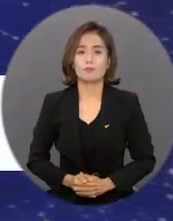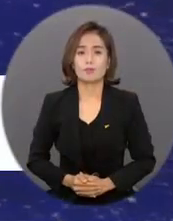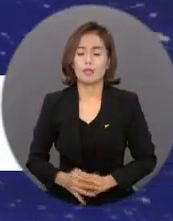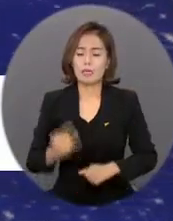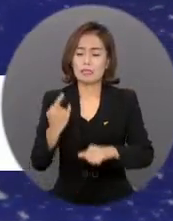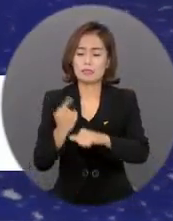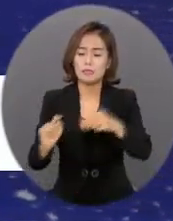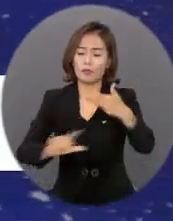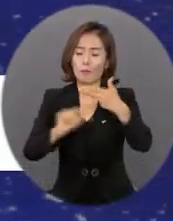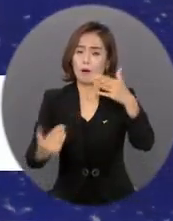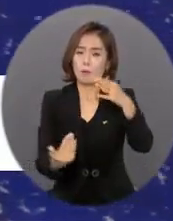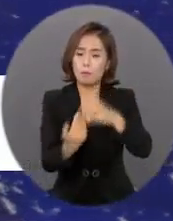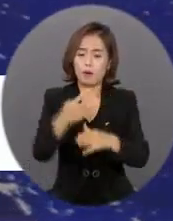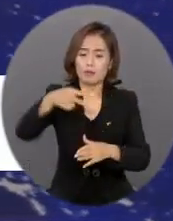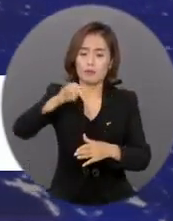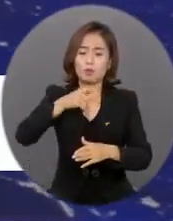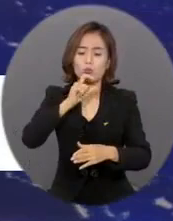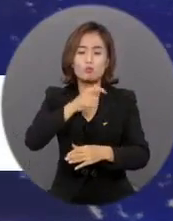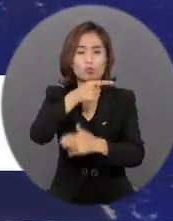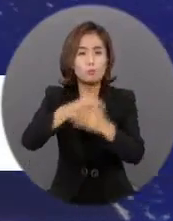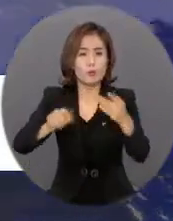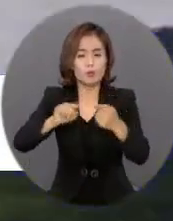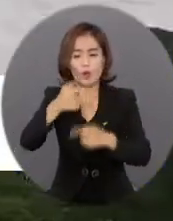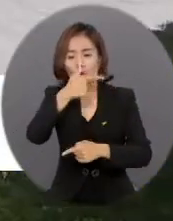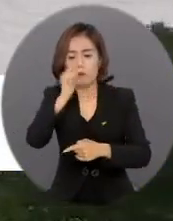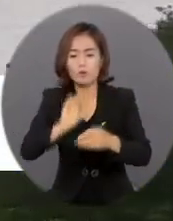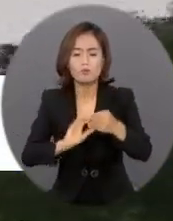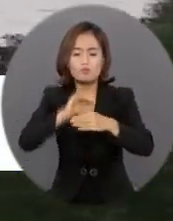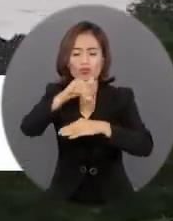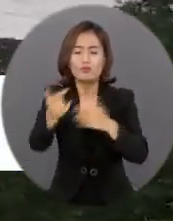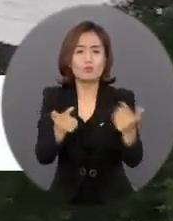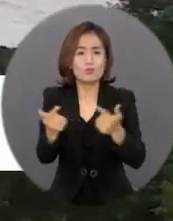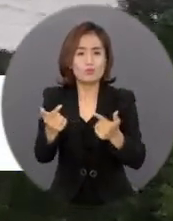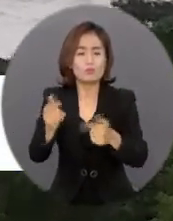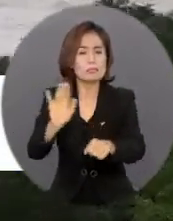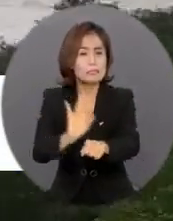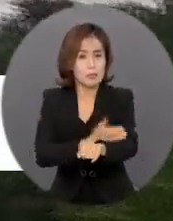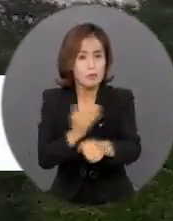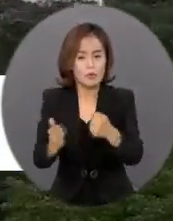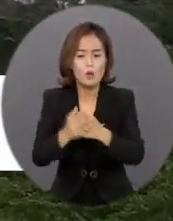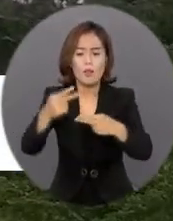지난해 8월 발생한 섬진강 수해는 부족한 홍수 조절량과